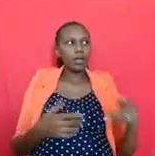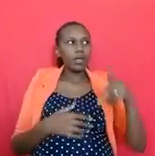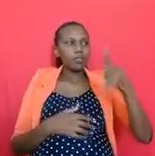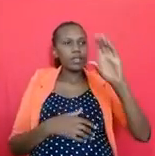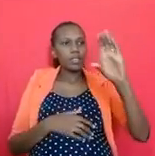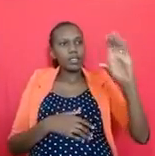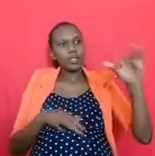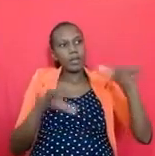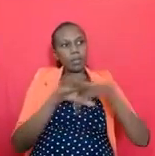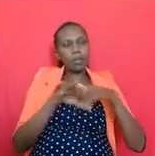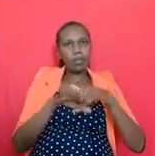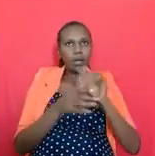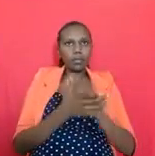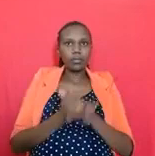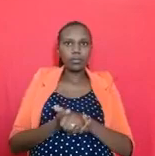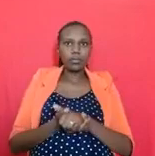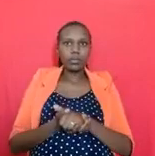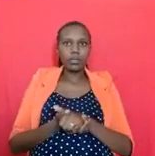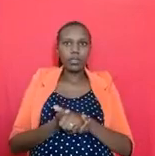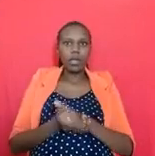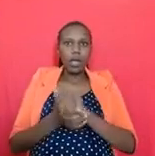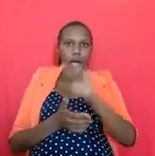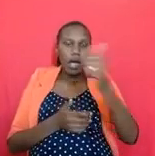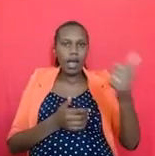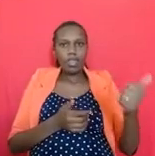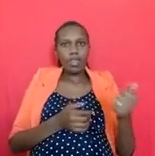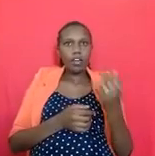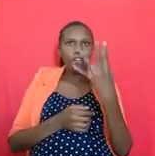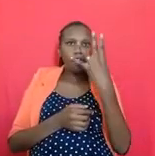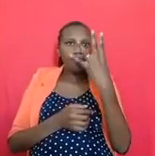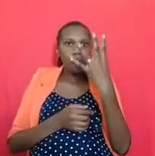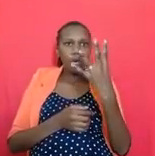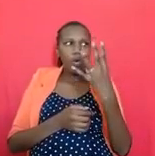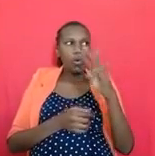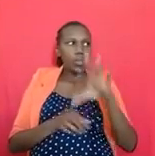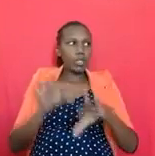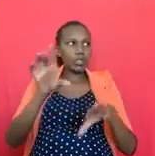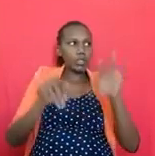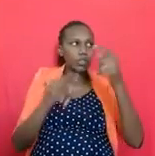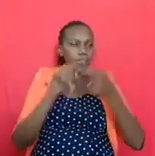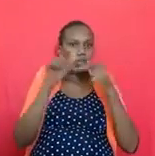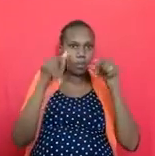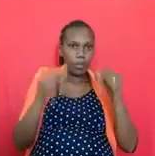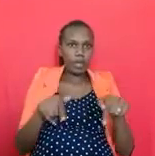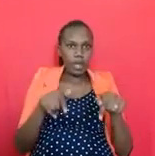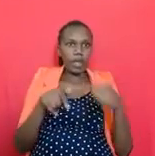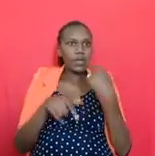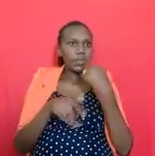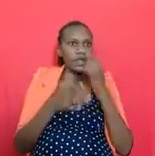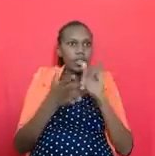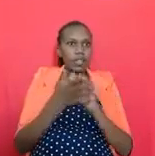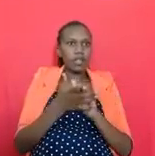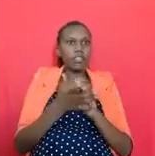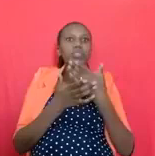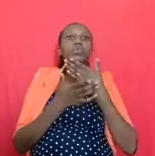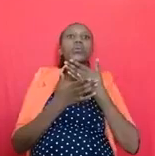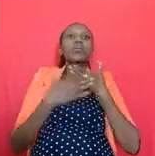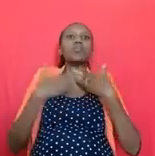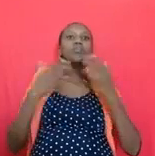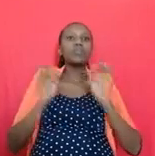PCC member. Asio ni adu wali anato dhura gira goku. Na muragugire mutiri mudu